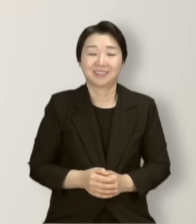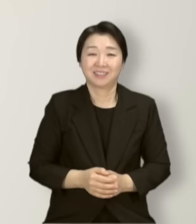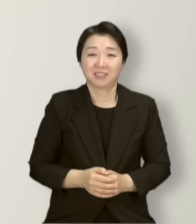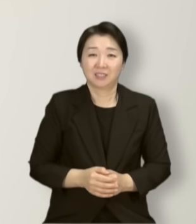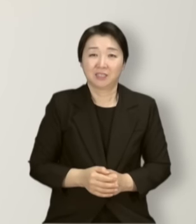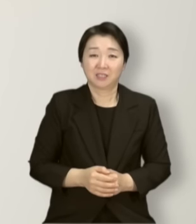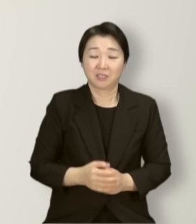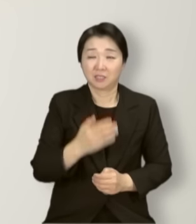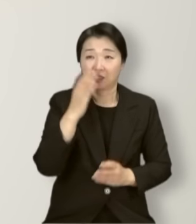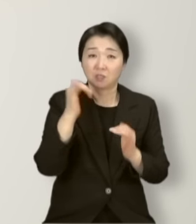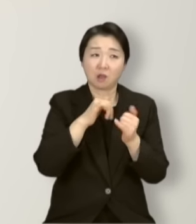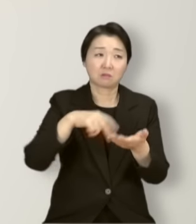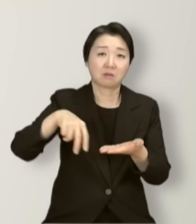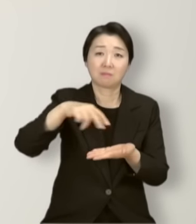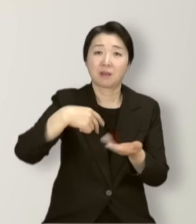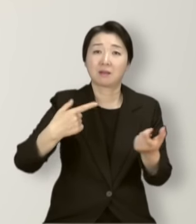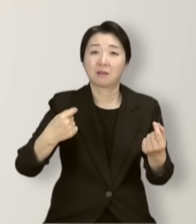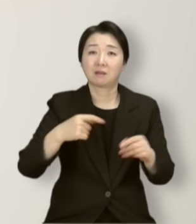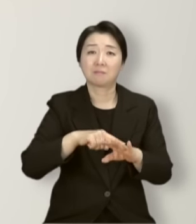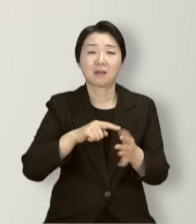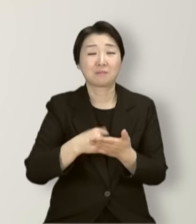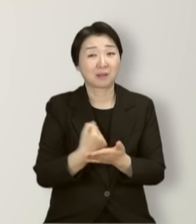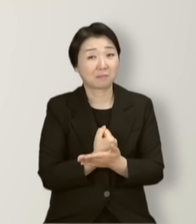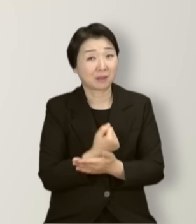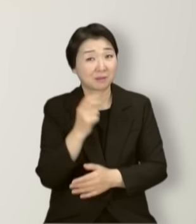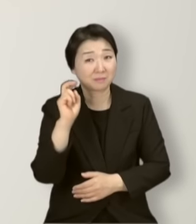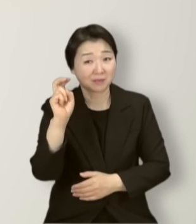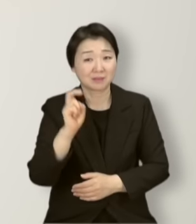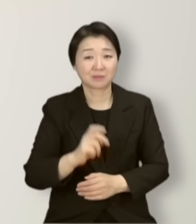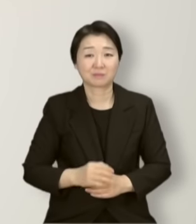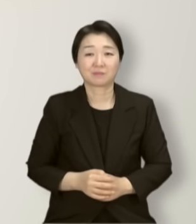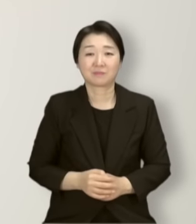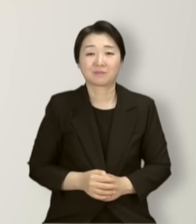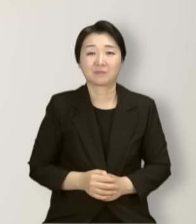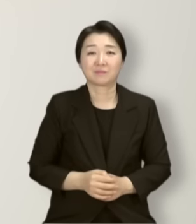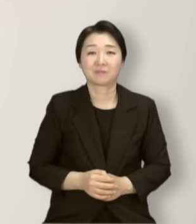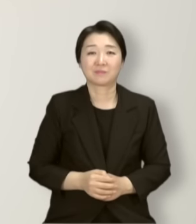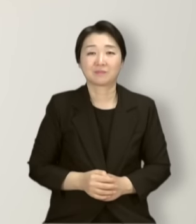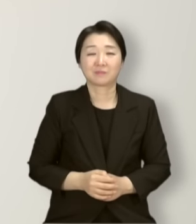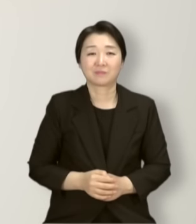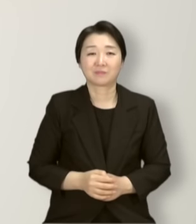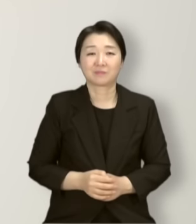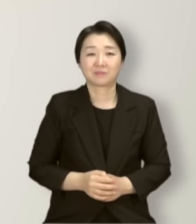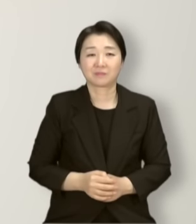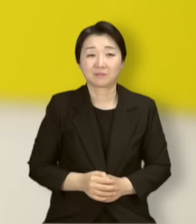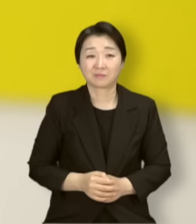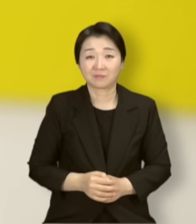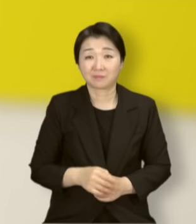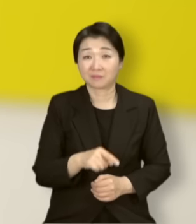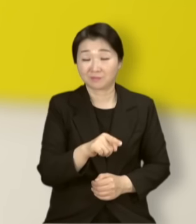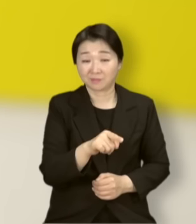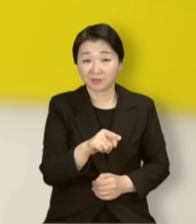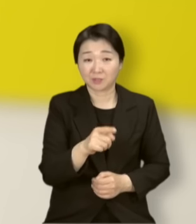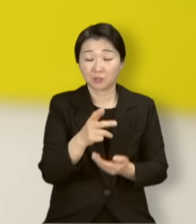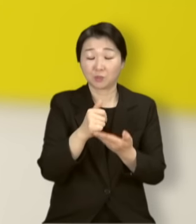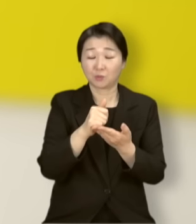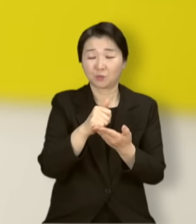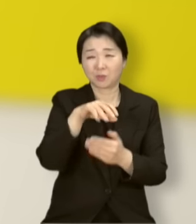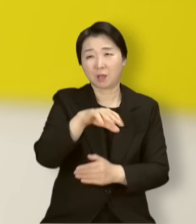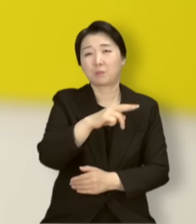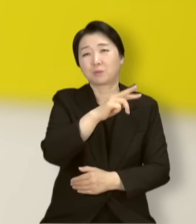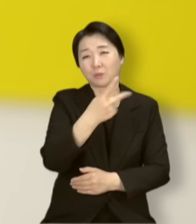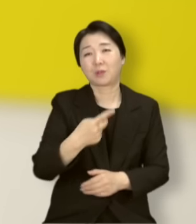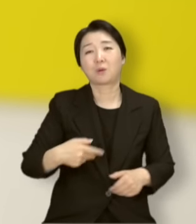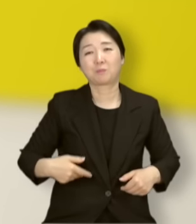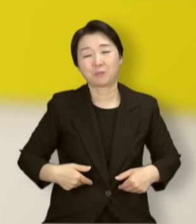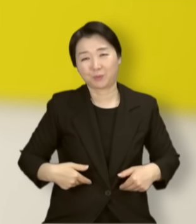방황하는 청년들 보면 굉장히 가슴 아프시겠어요. 가슴 어떠십니까? 아프지요. 네. 그리고 저 친구들이 주 앞으로 돌아와야 될